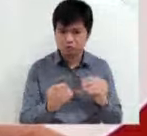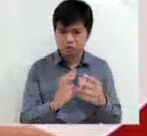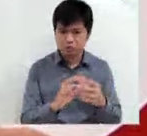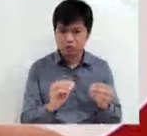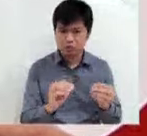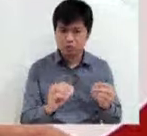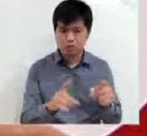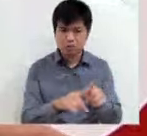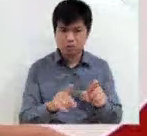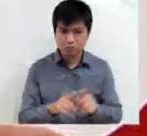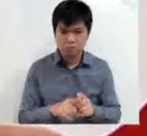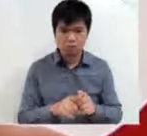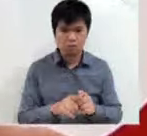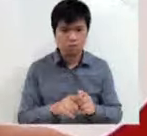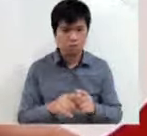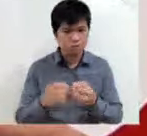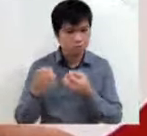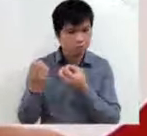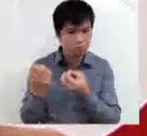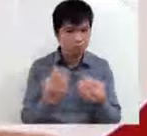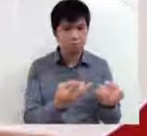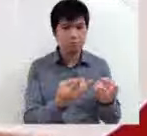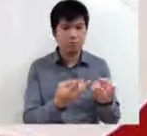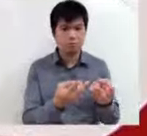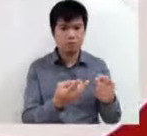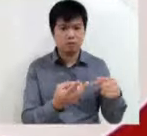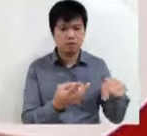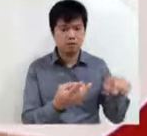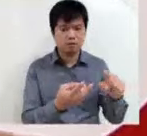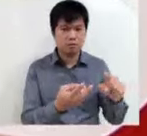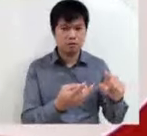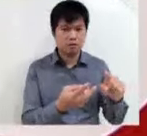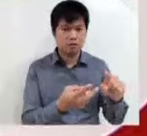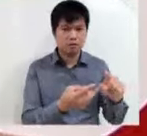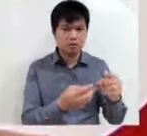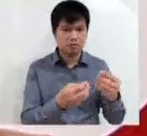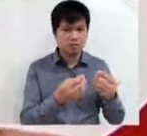mai-apply ko yung estilo ko and bring in new